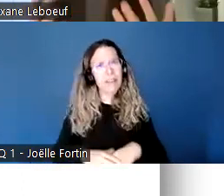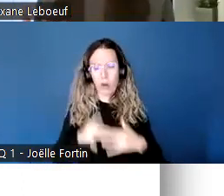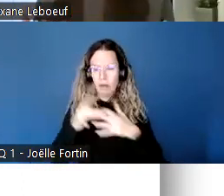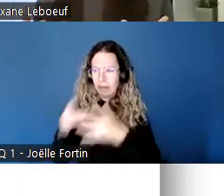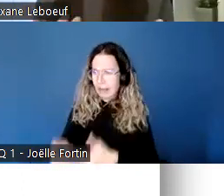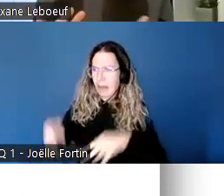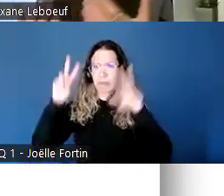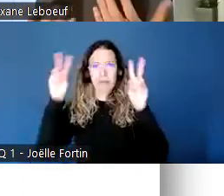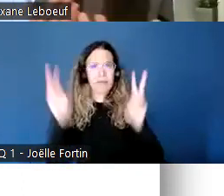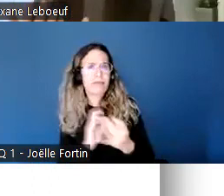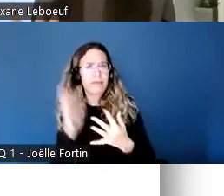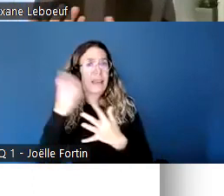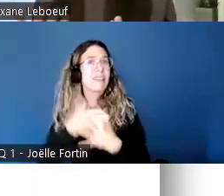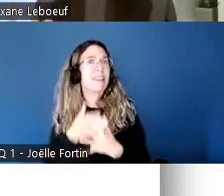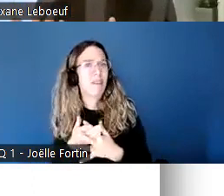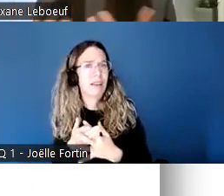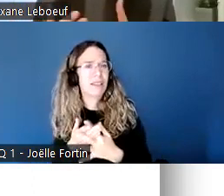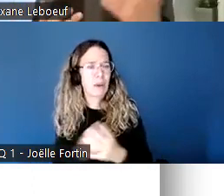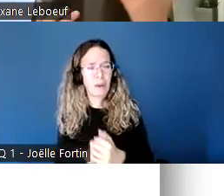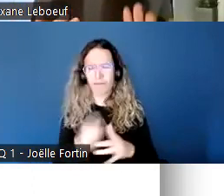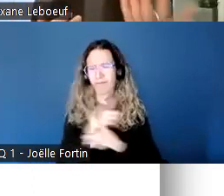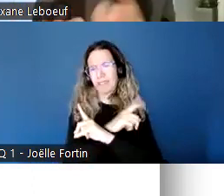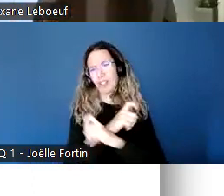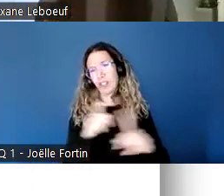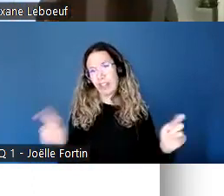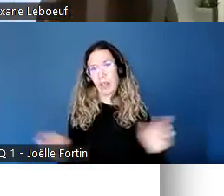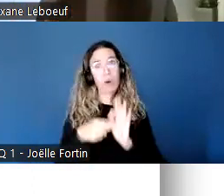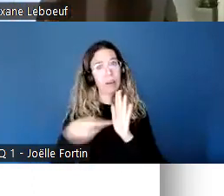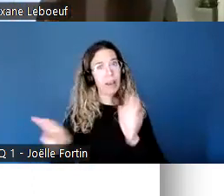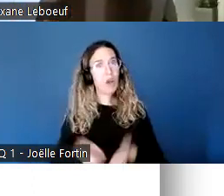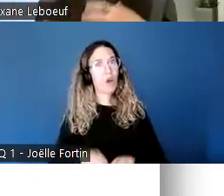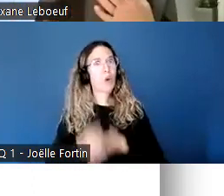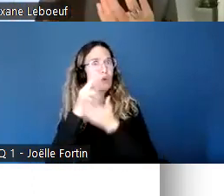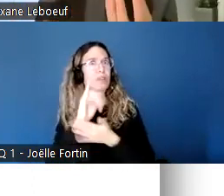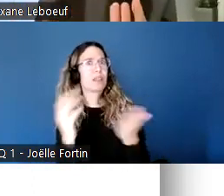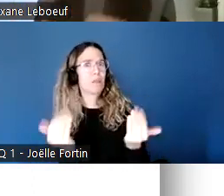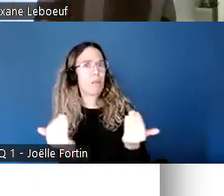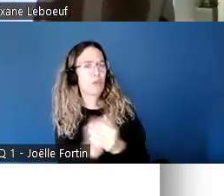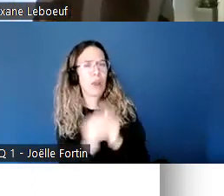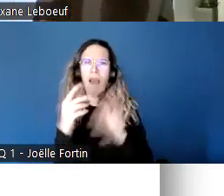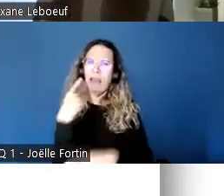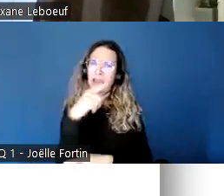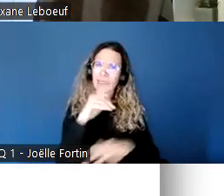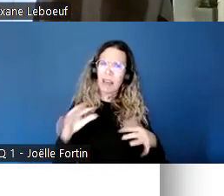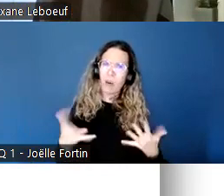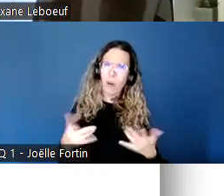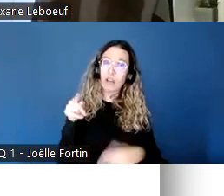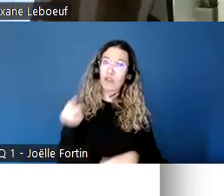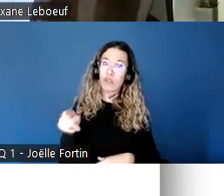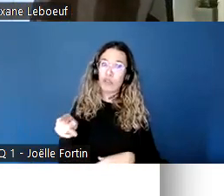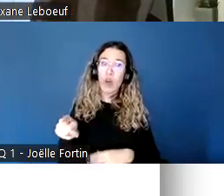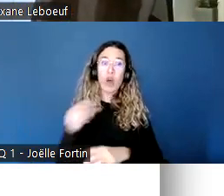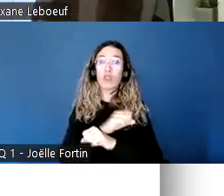type d'intervention qu'ils peuvent mettre en place, etc., être référés à des ressources au besoin. Et ce qui est intéressant, c'est que c'est une ligne qui n'est pas